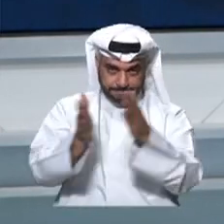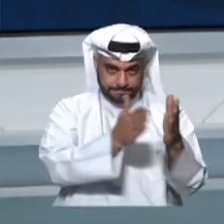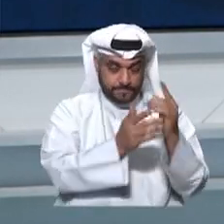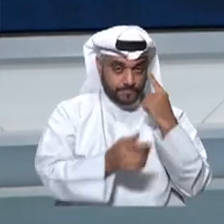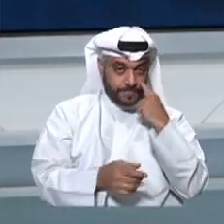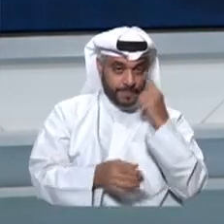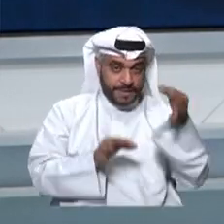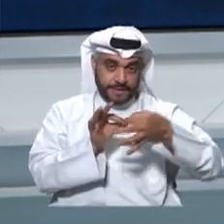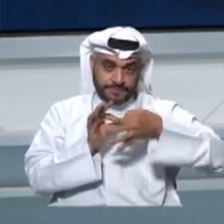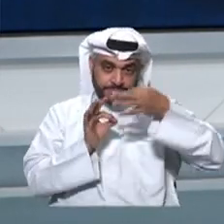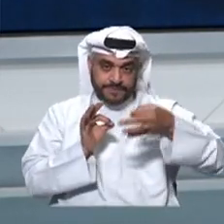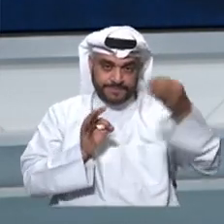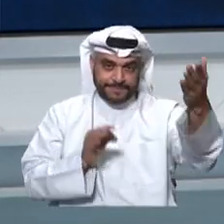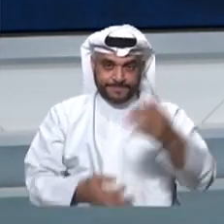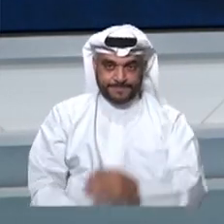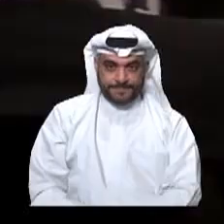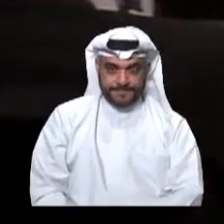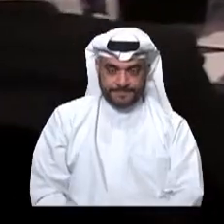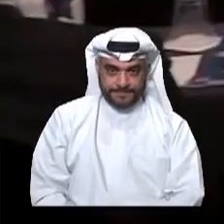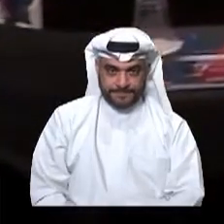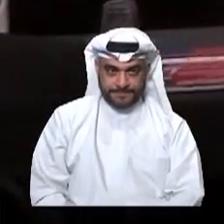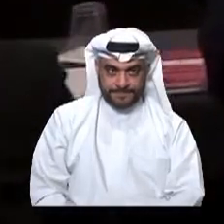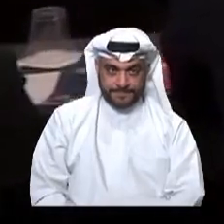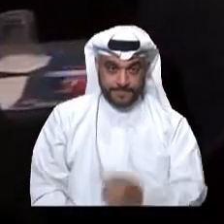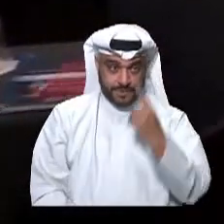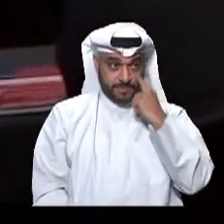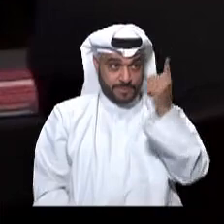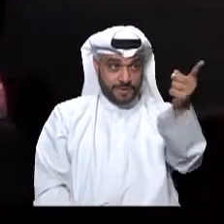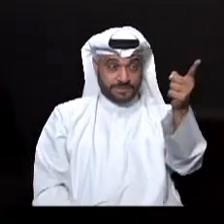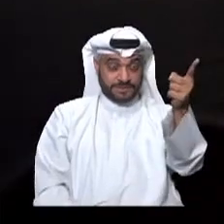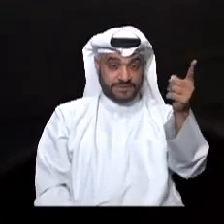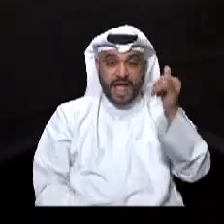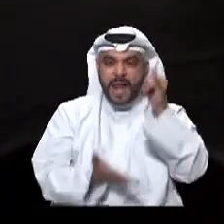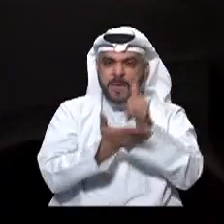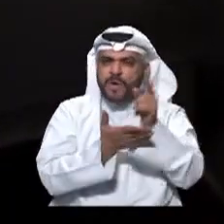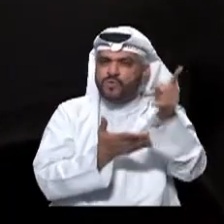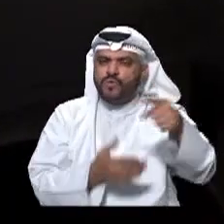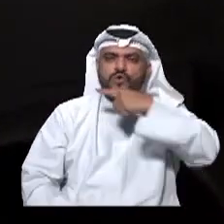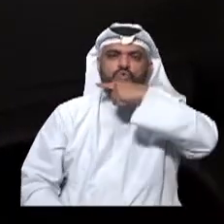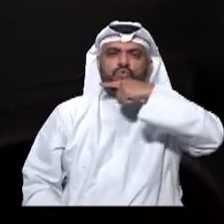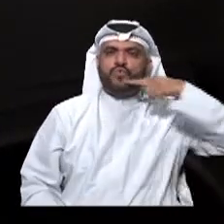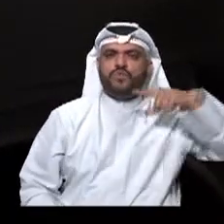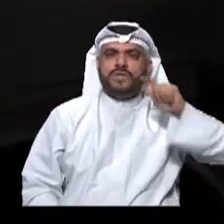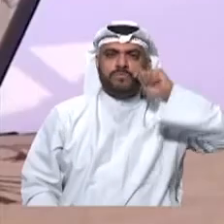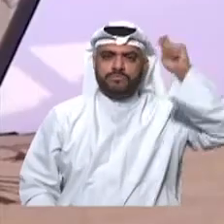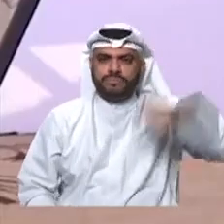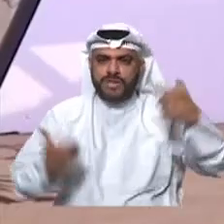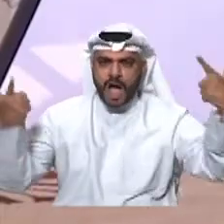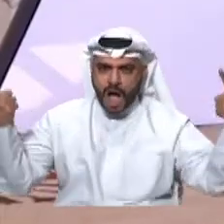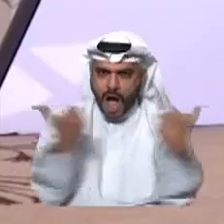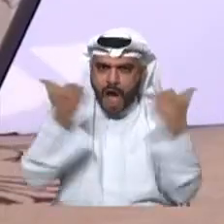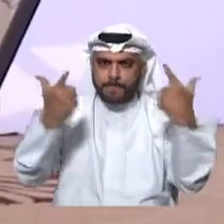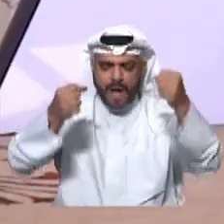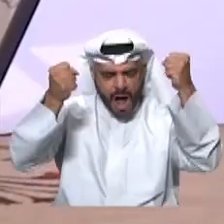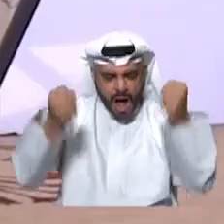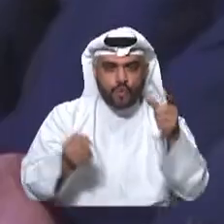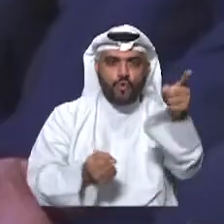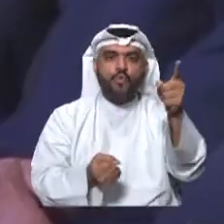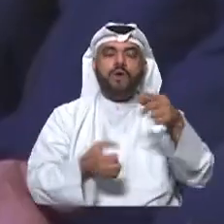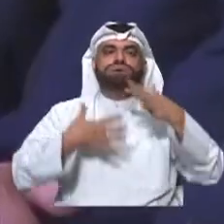من التفاصيل في سياق التقرير التالي. تداعيات الأزمة الدولية وتأثيرها على الأوضاع الاقتصادية في المنطقة